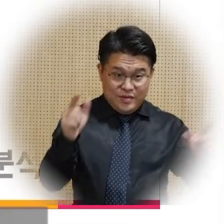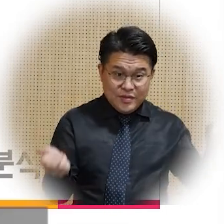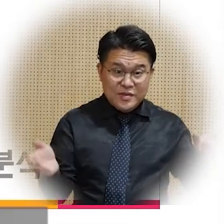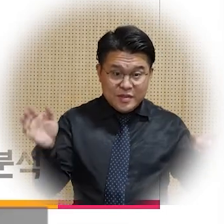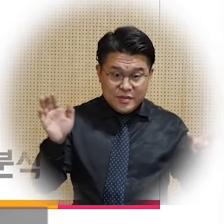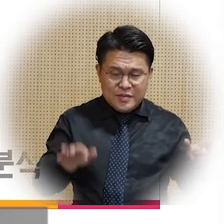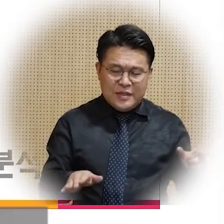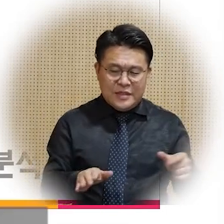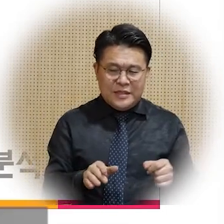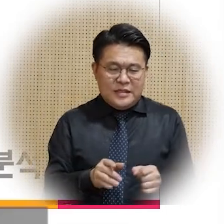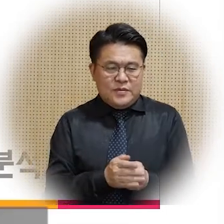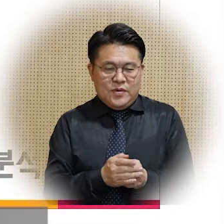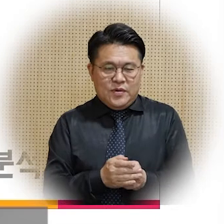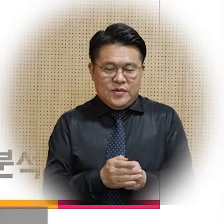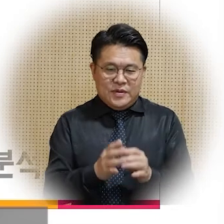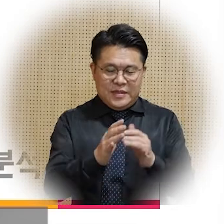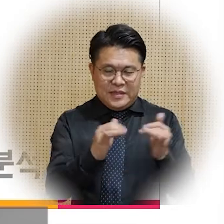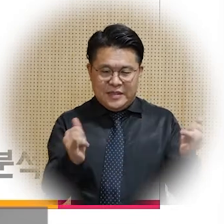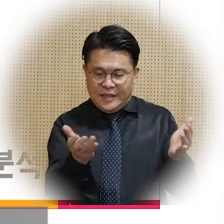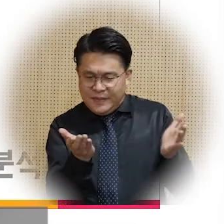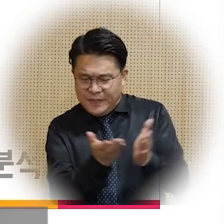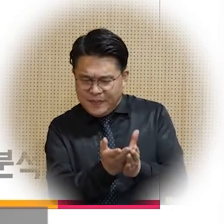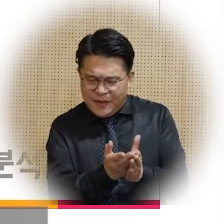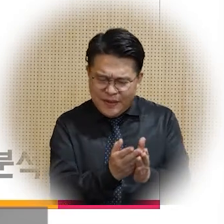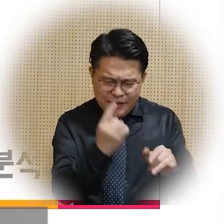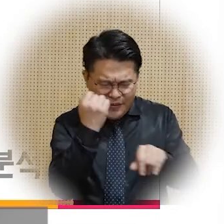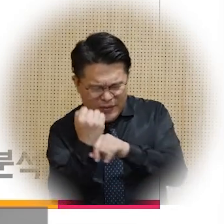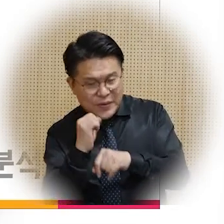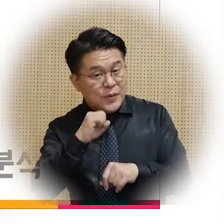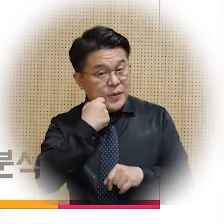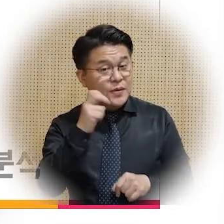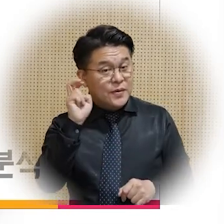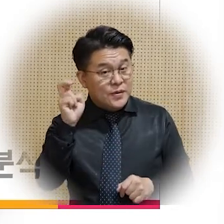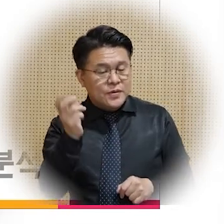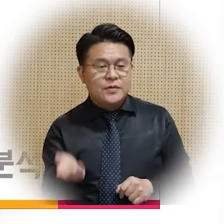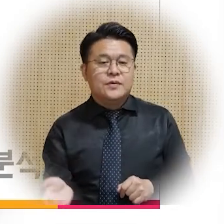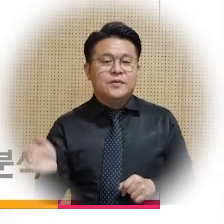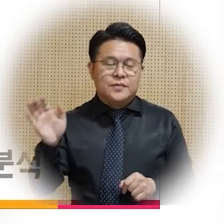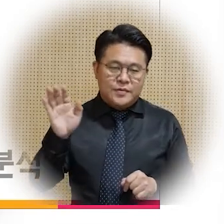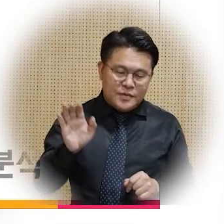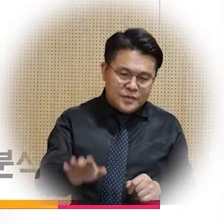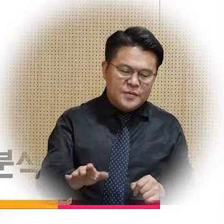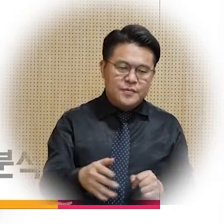지자체마다 좀 차이가 있겠지만 그런 부분들이 사실은 좀 어려움이 있지 않을까 싶긴 해요. 하지만